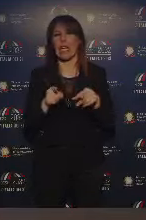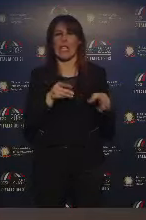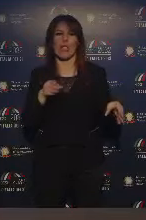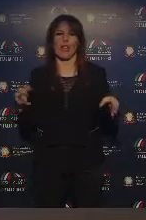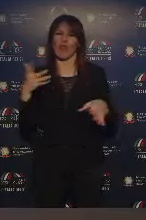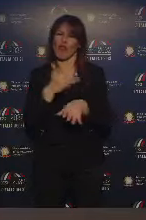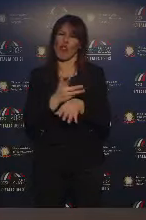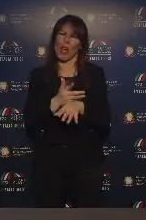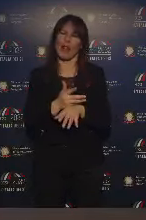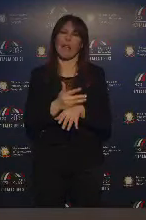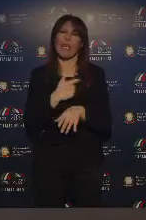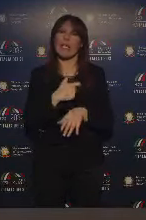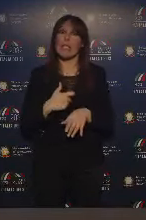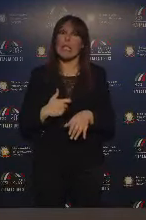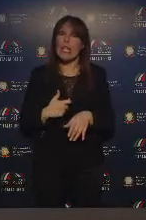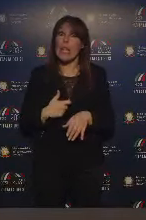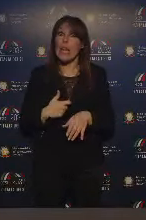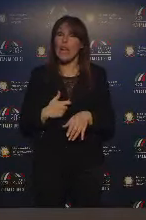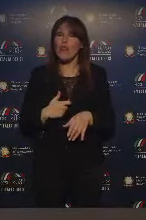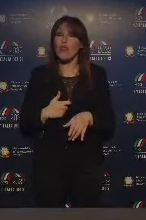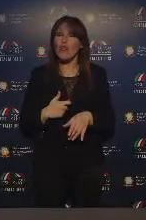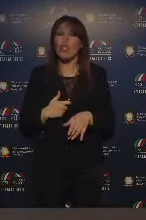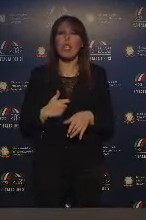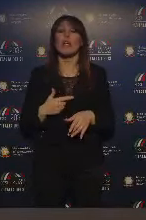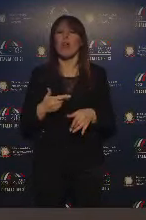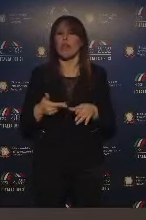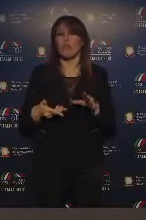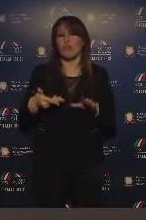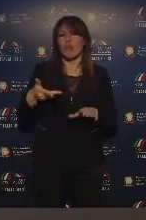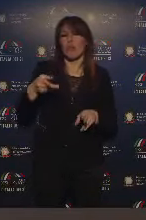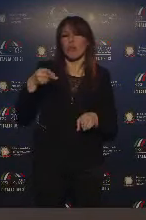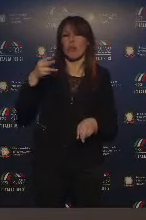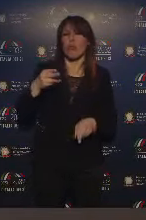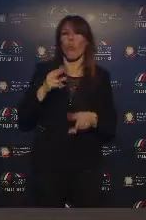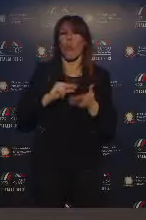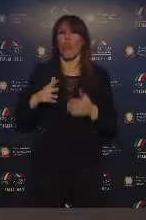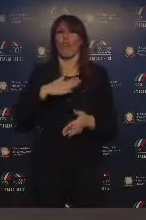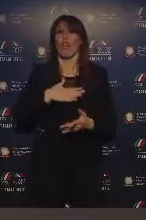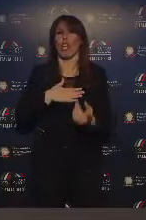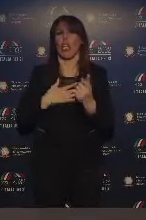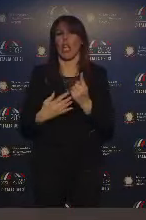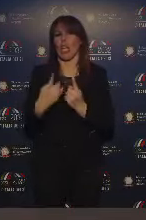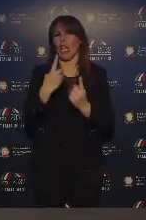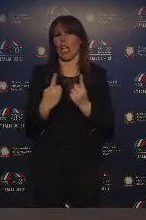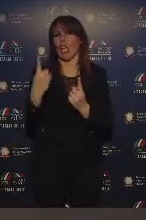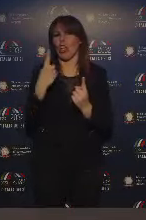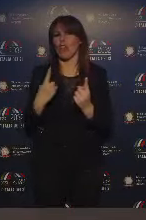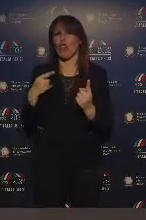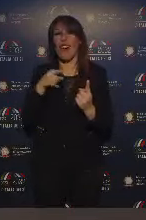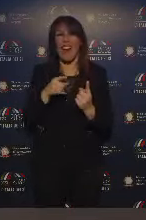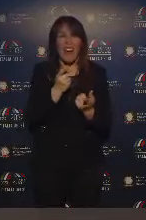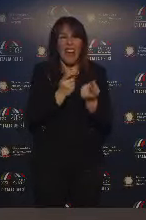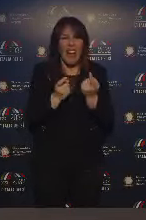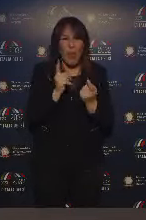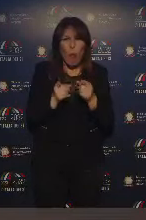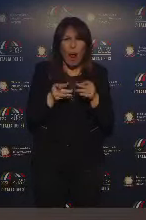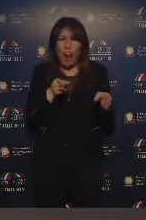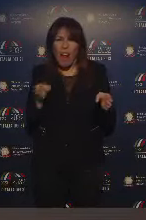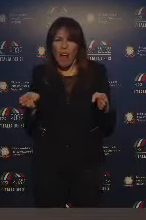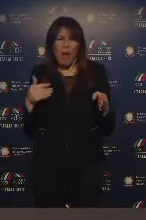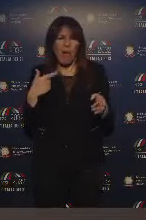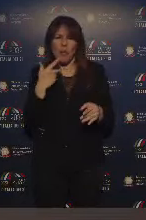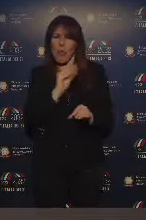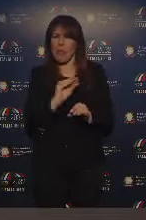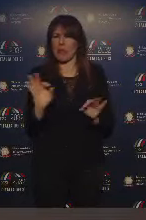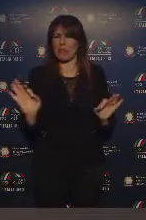l'incontro in ufficio Non sapendo neanche di quale amministrazione facciano parte perché se un sindaco mi ricordo quando mi